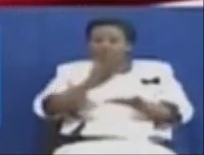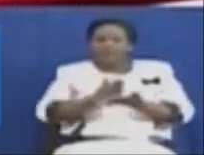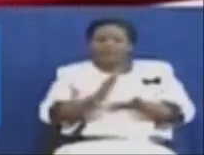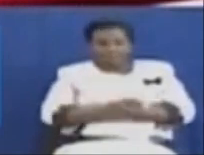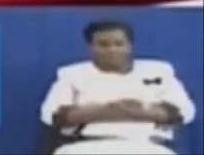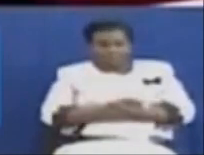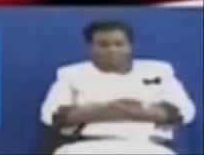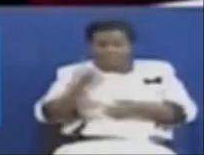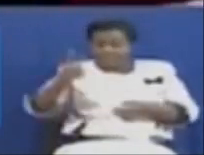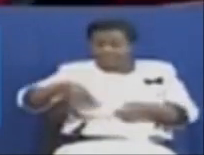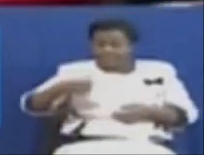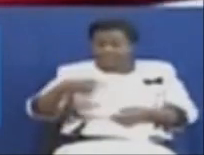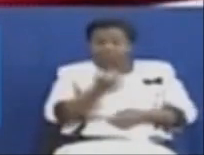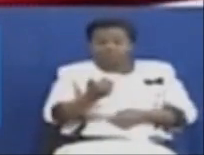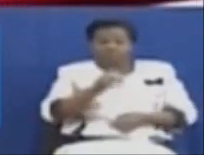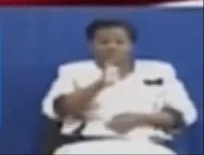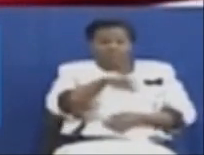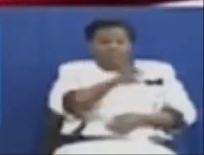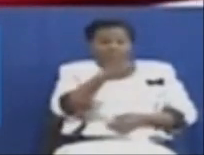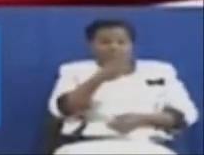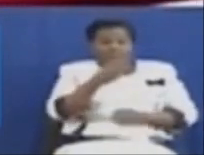kuleta tija kwa kundi hili muhimu sana?